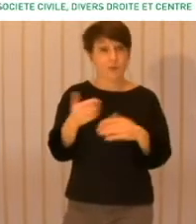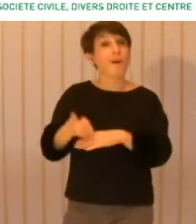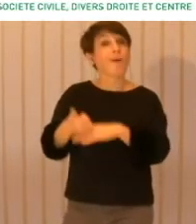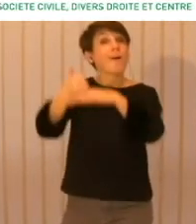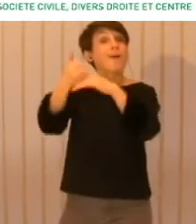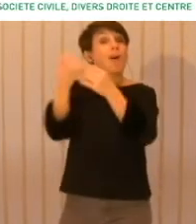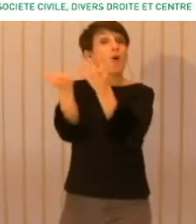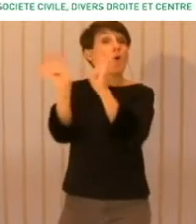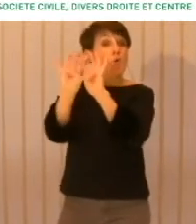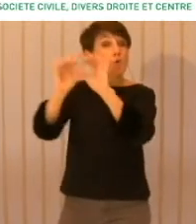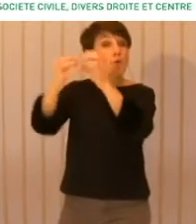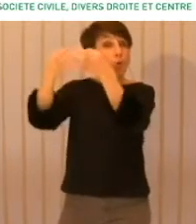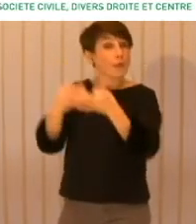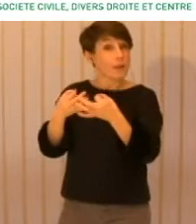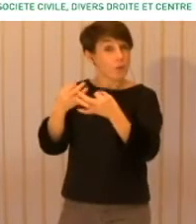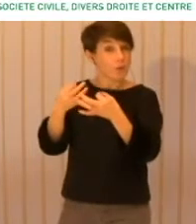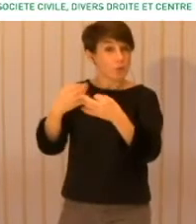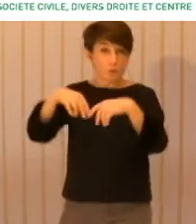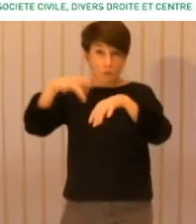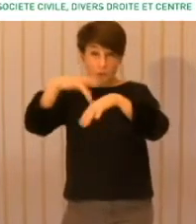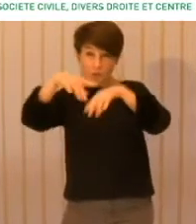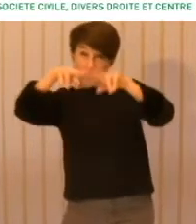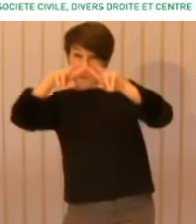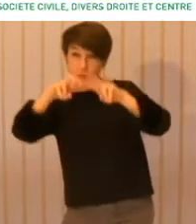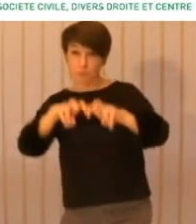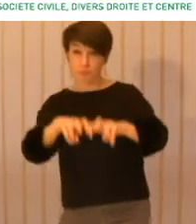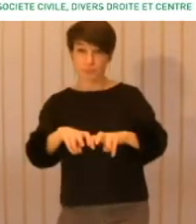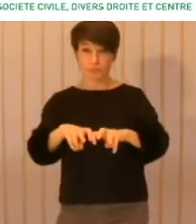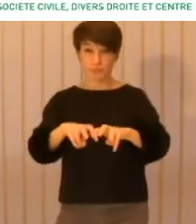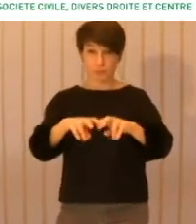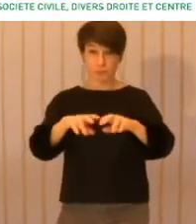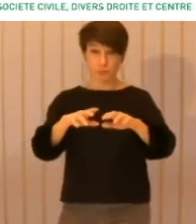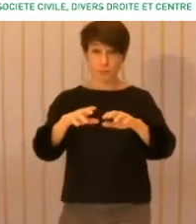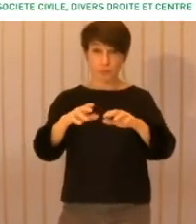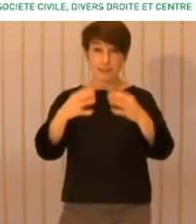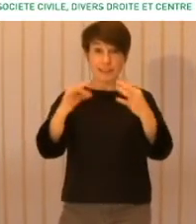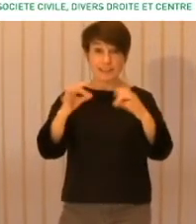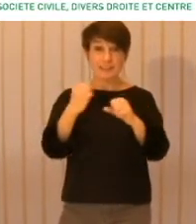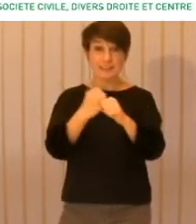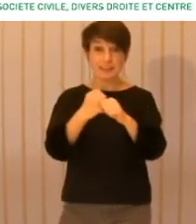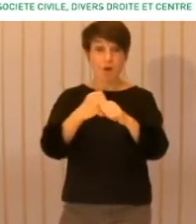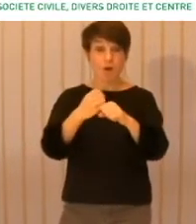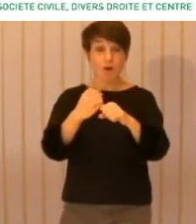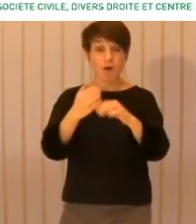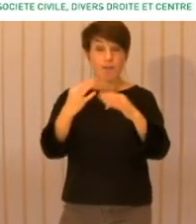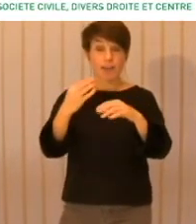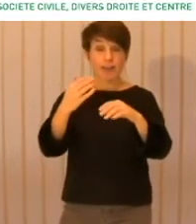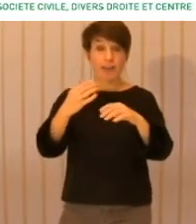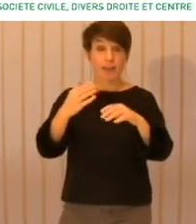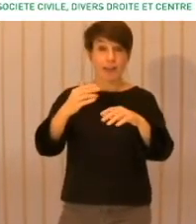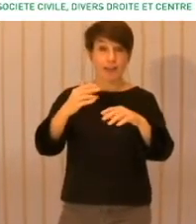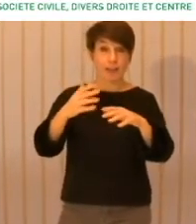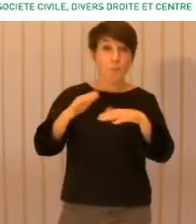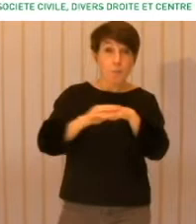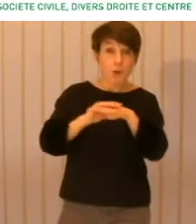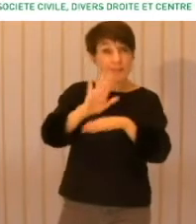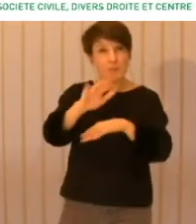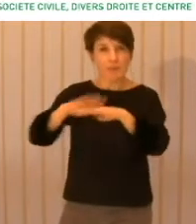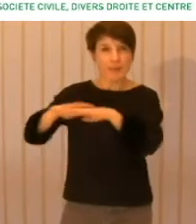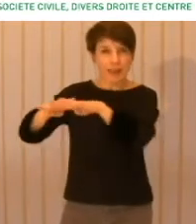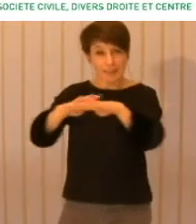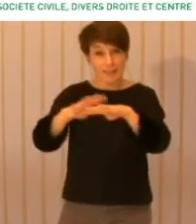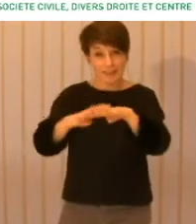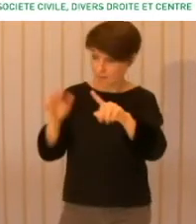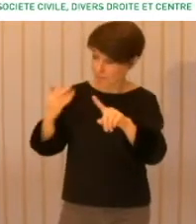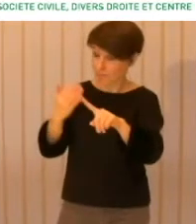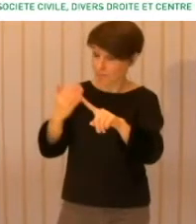un lourd rapport sur 10 ans d'analyse de la politique de la ville et des quartiers. Ces conclusions sont sans appel. On